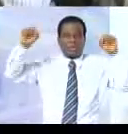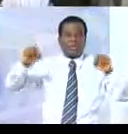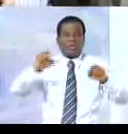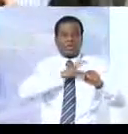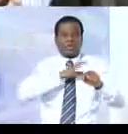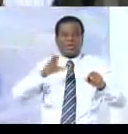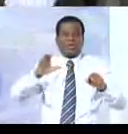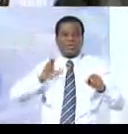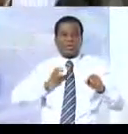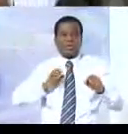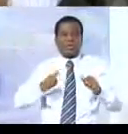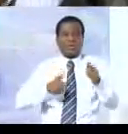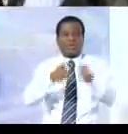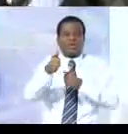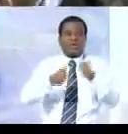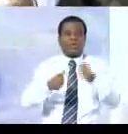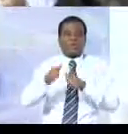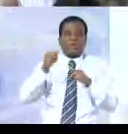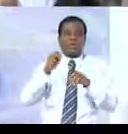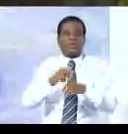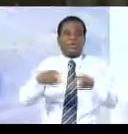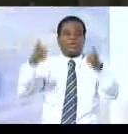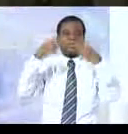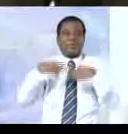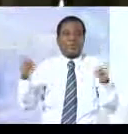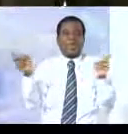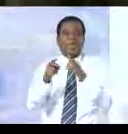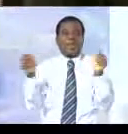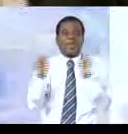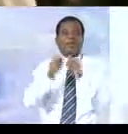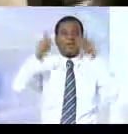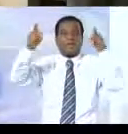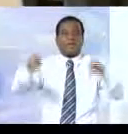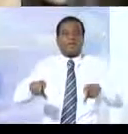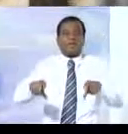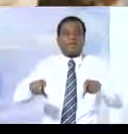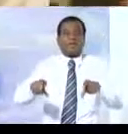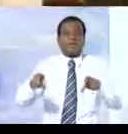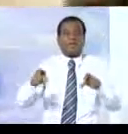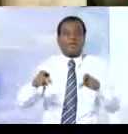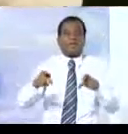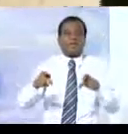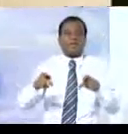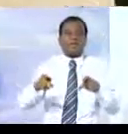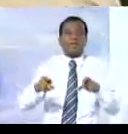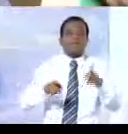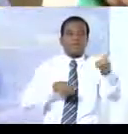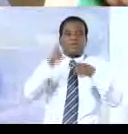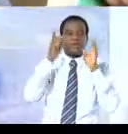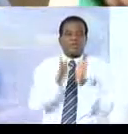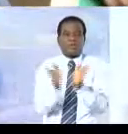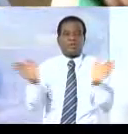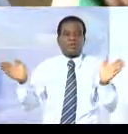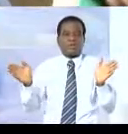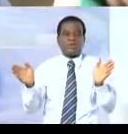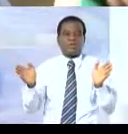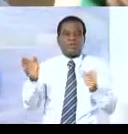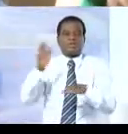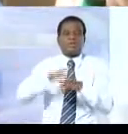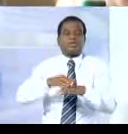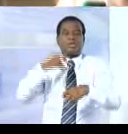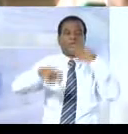conseil d'administration de la société. Vient ensuite la rencontre avec le personnel de la Sceau des Forts. Le directeur général sur la question